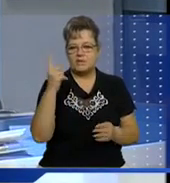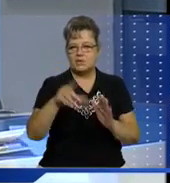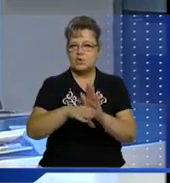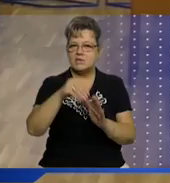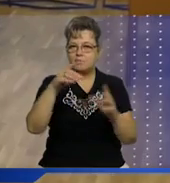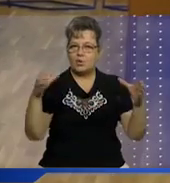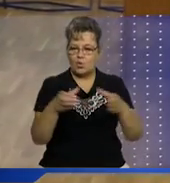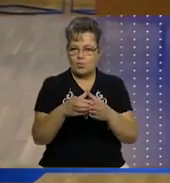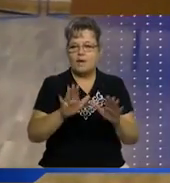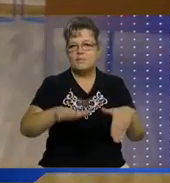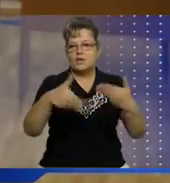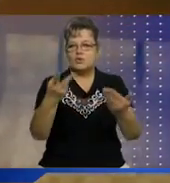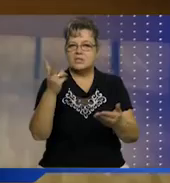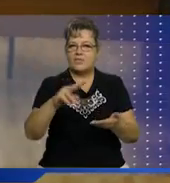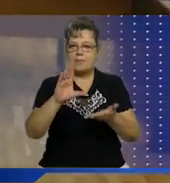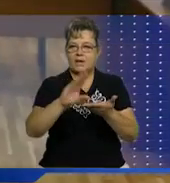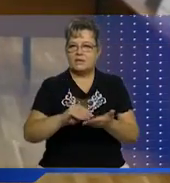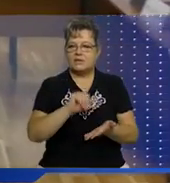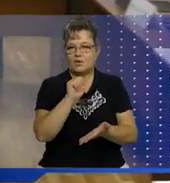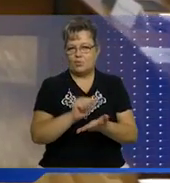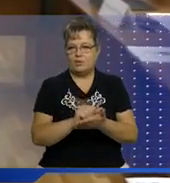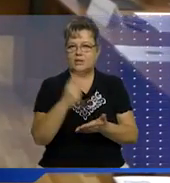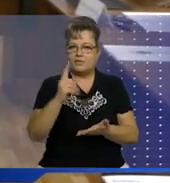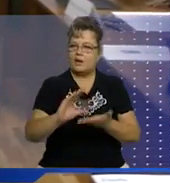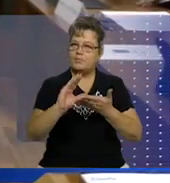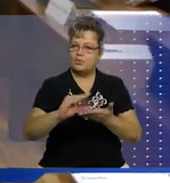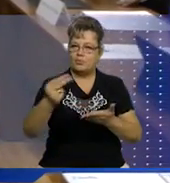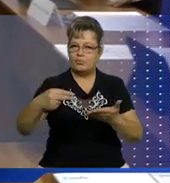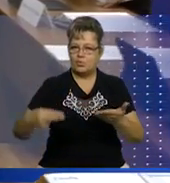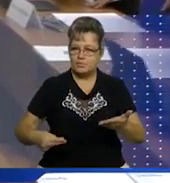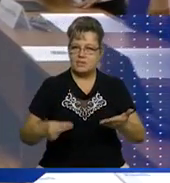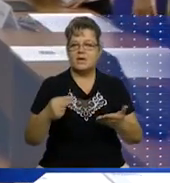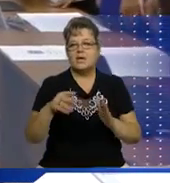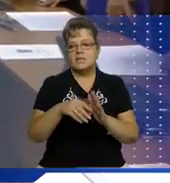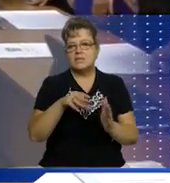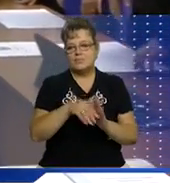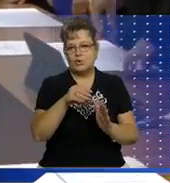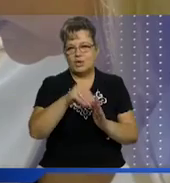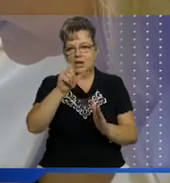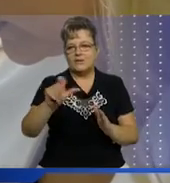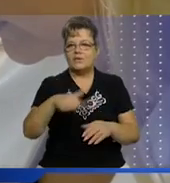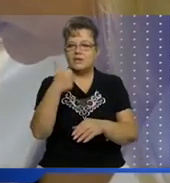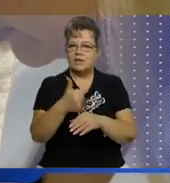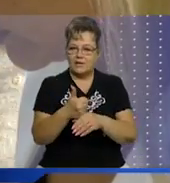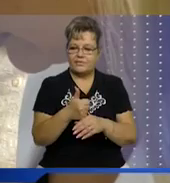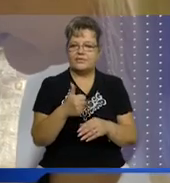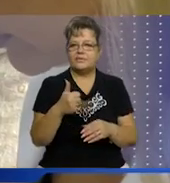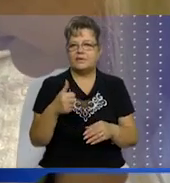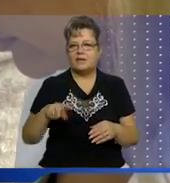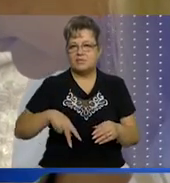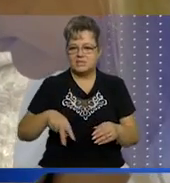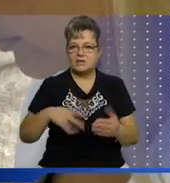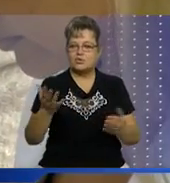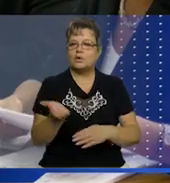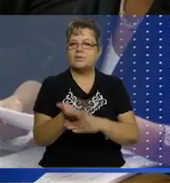на должность губернатора. В областной избирком он принес 2 пакета документов. Первый, самый объемный, содержал подписи муниципальных депутатов и